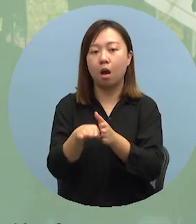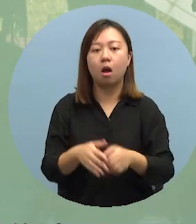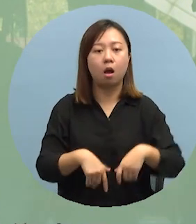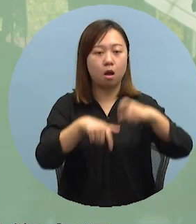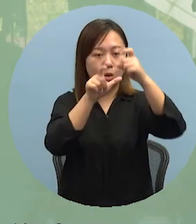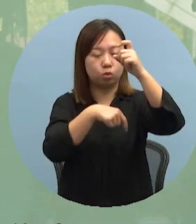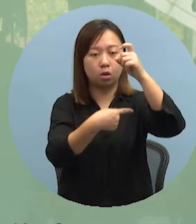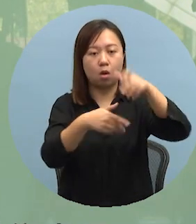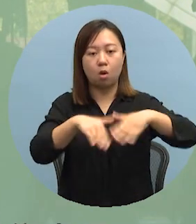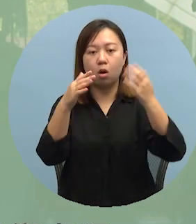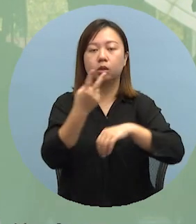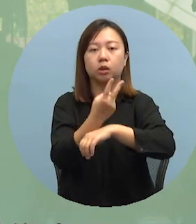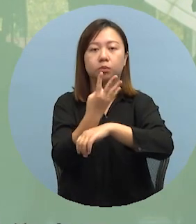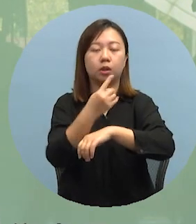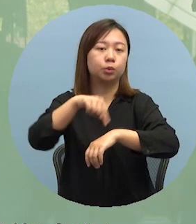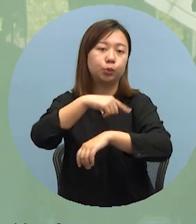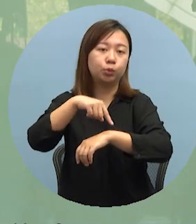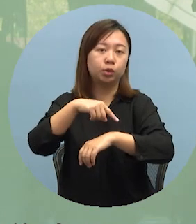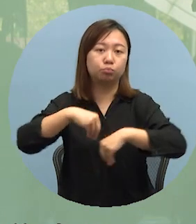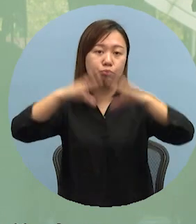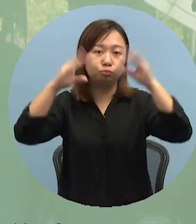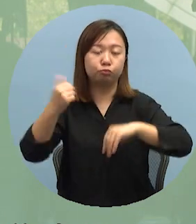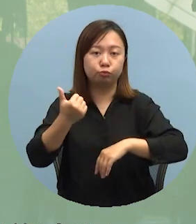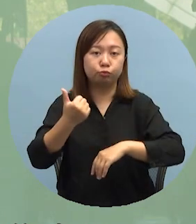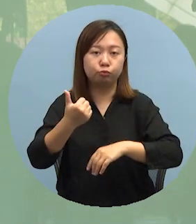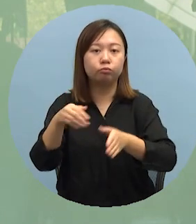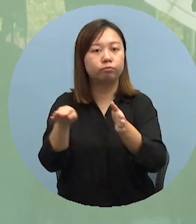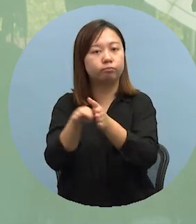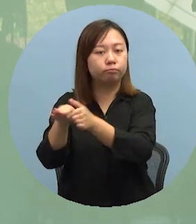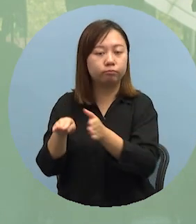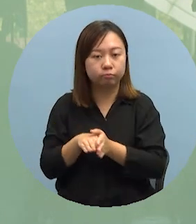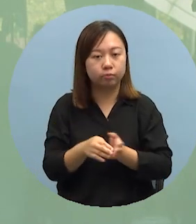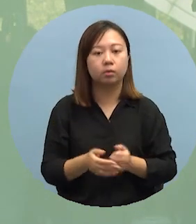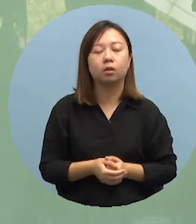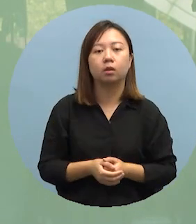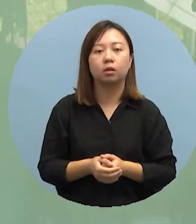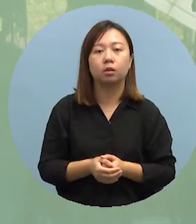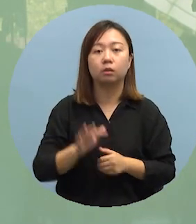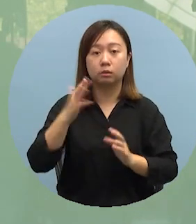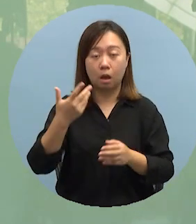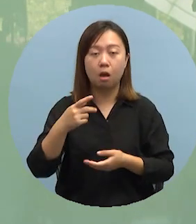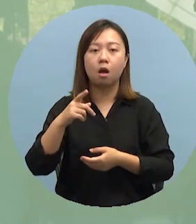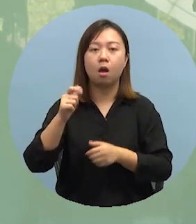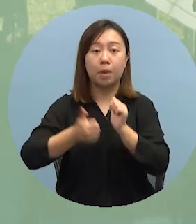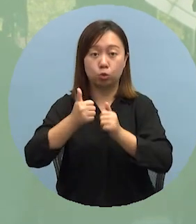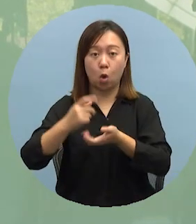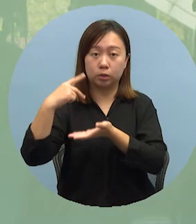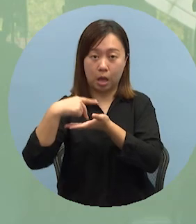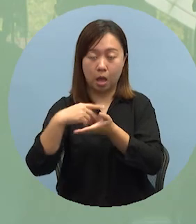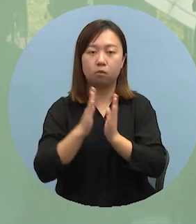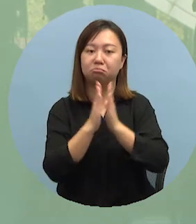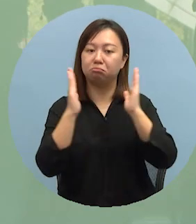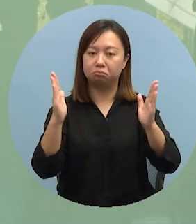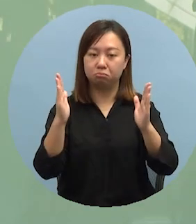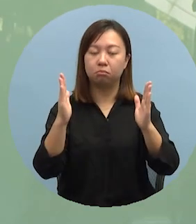咧就會開放作為一個24小時嘅公眾停車場。咁但係喺租借俾佢嘅期間咧，